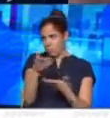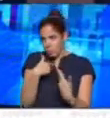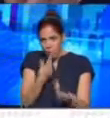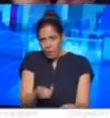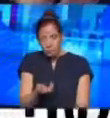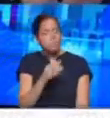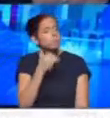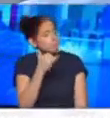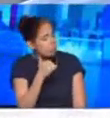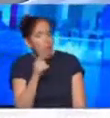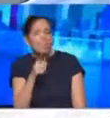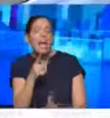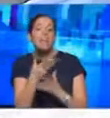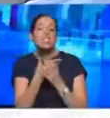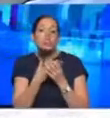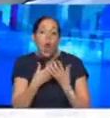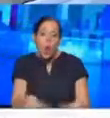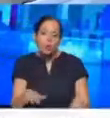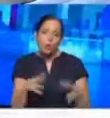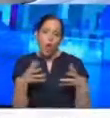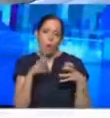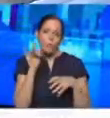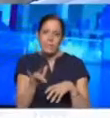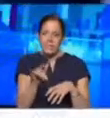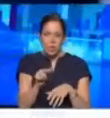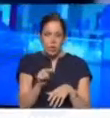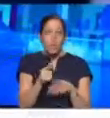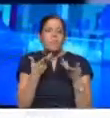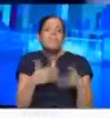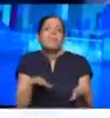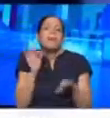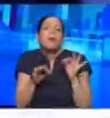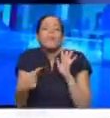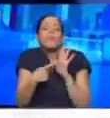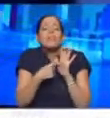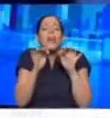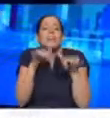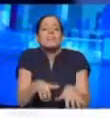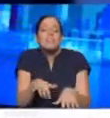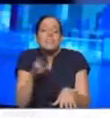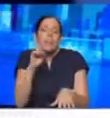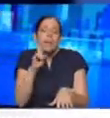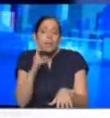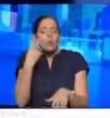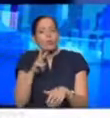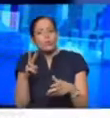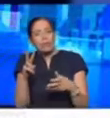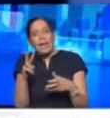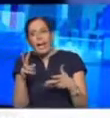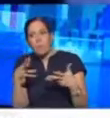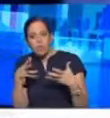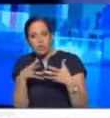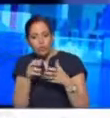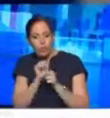הכישלון של האופוזיציה הזאת. הם מבטרים כל כך על בחירות, ובגלל זה הנשיא רובי ריבלין הוא יותר יו"ר אופוזיציה מכל